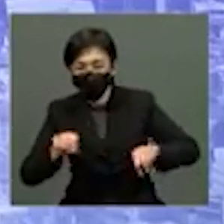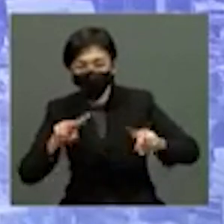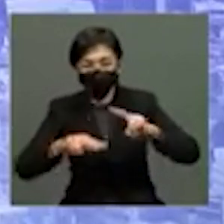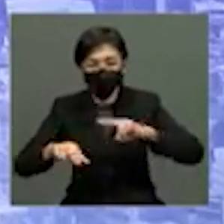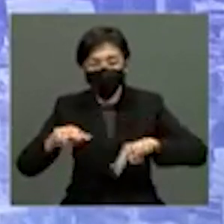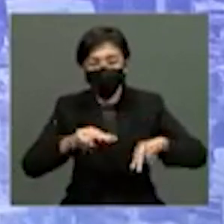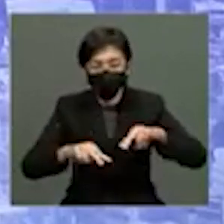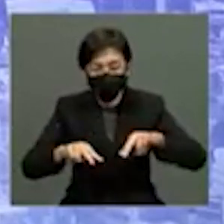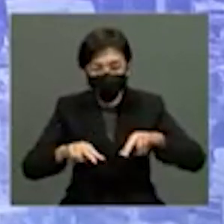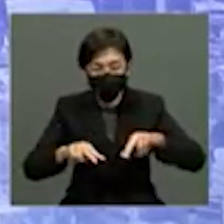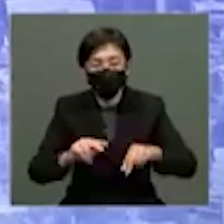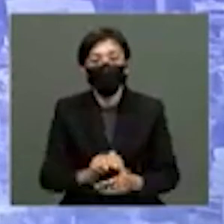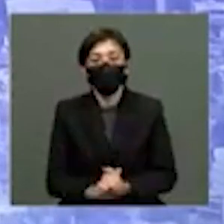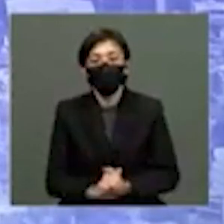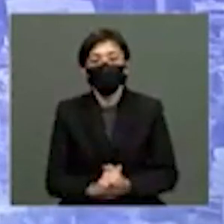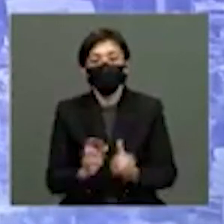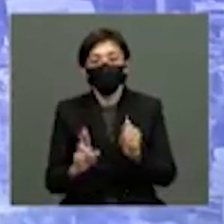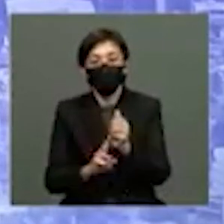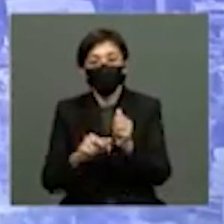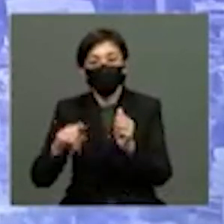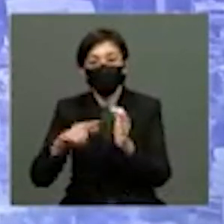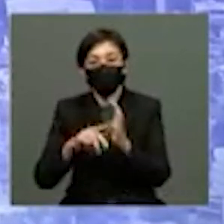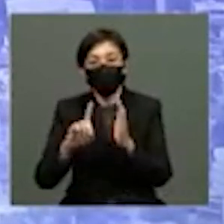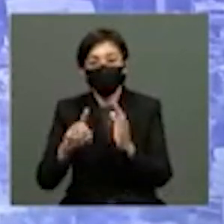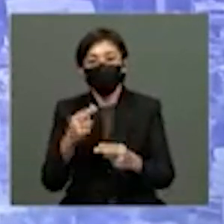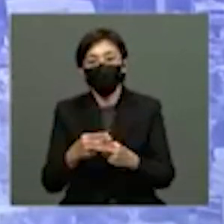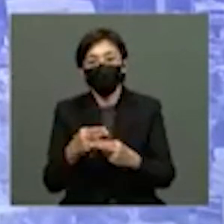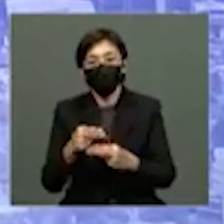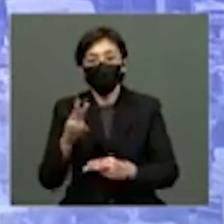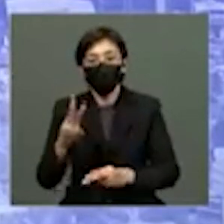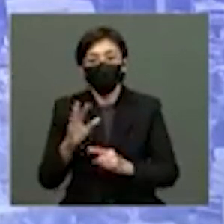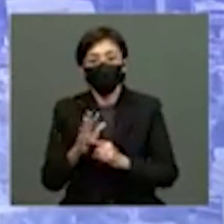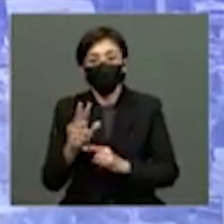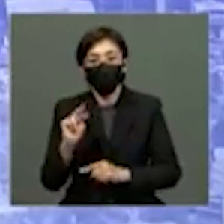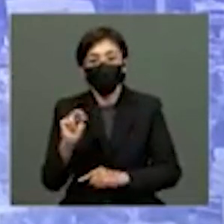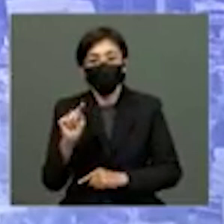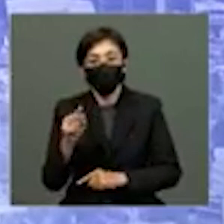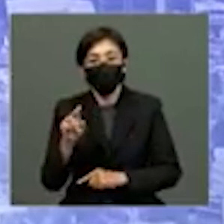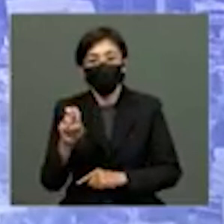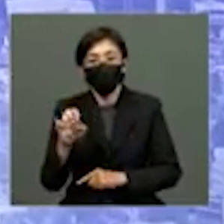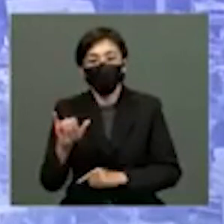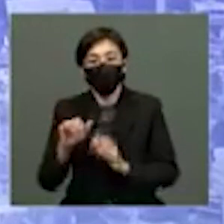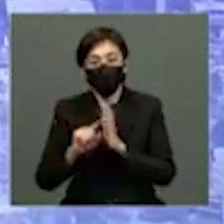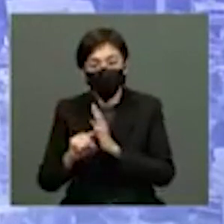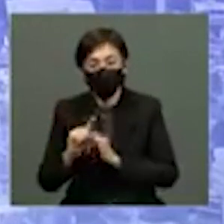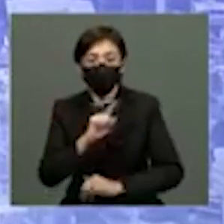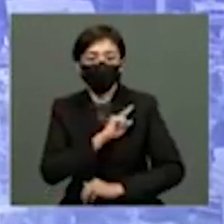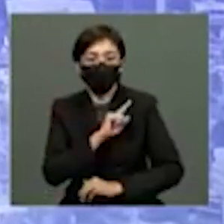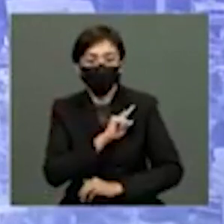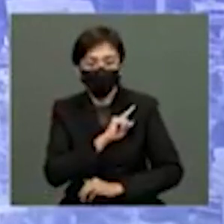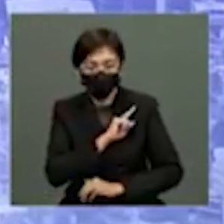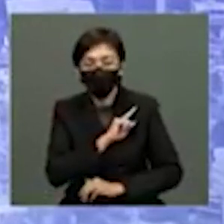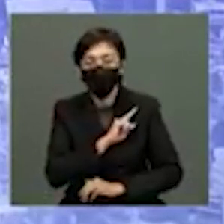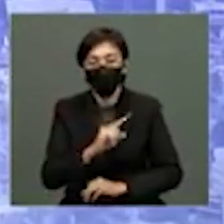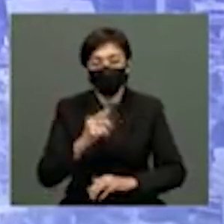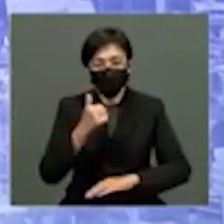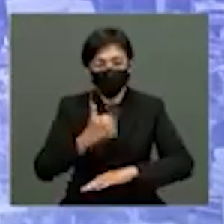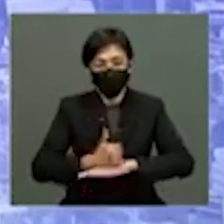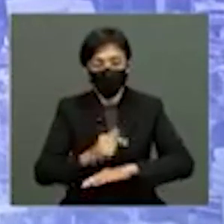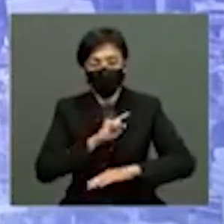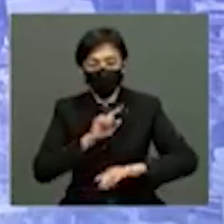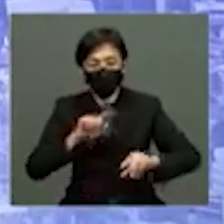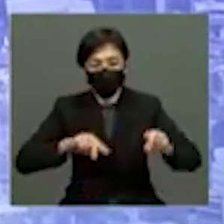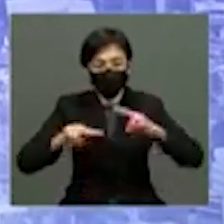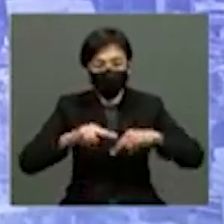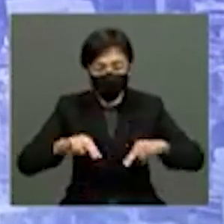อนนี้ก็ได้รับทราบว่าท่านรองปลัดวันธนีก็ได้รับมอบหมายตรงนี้นะครับเดี๋ยวยังไงเป็นทางการอะไรอย่างไรเพิ่มเติมก็จะ